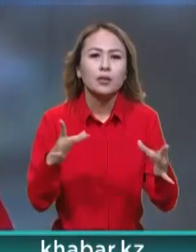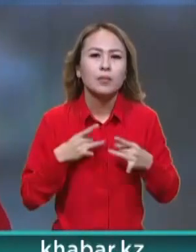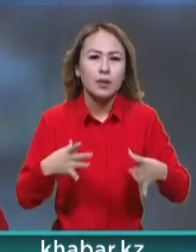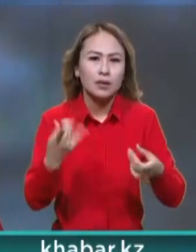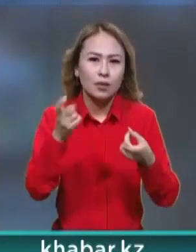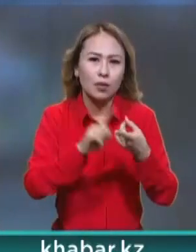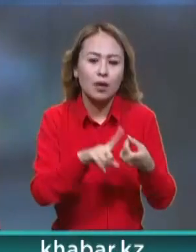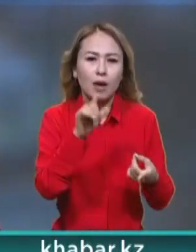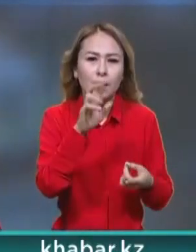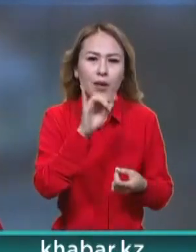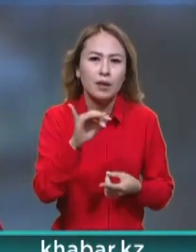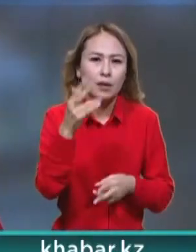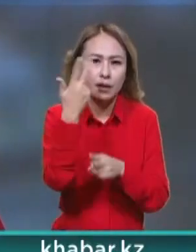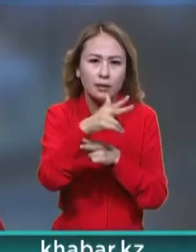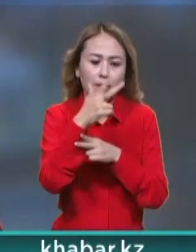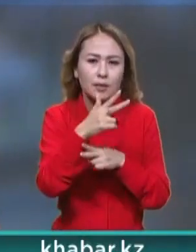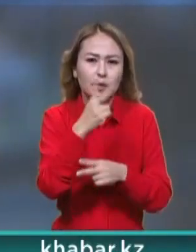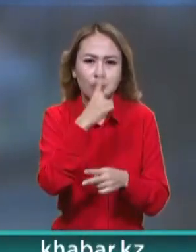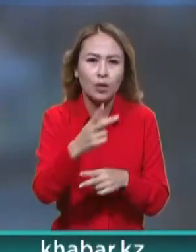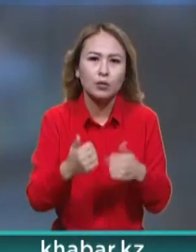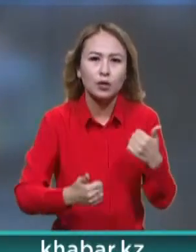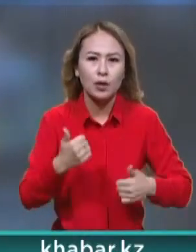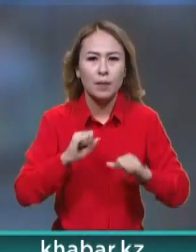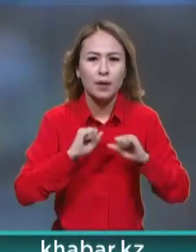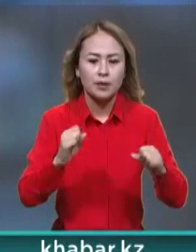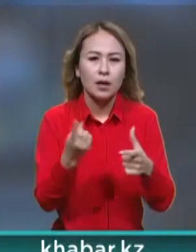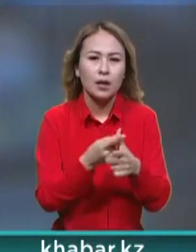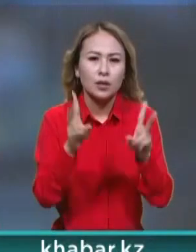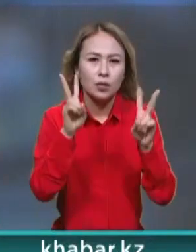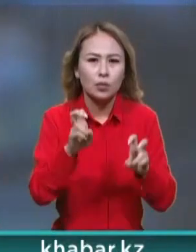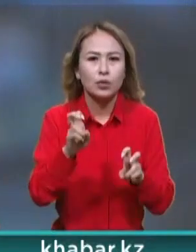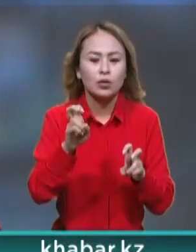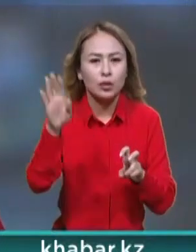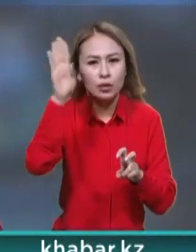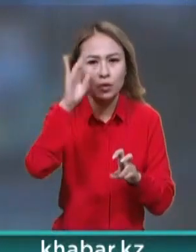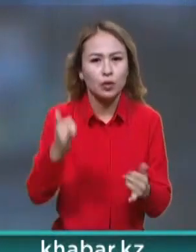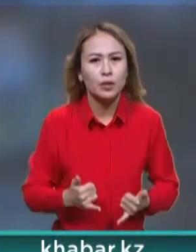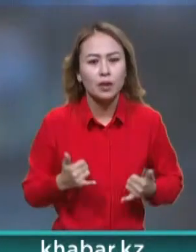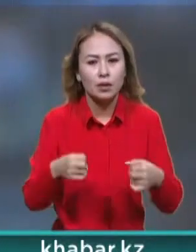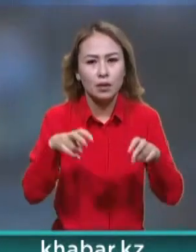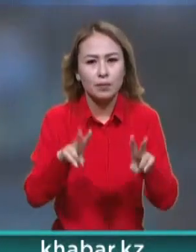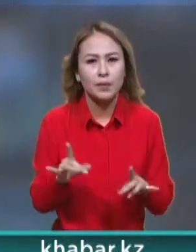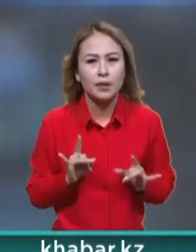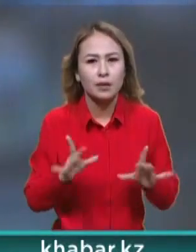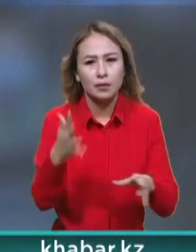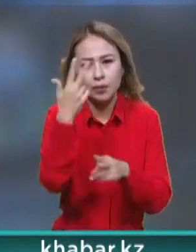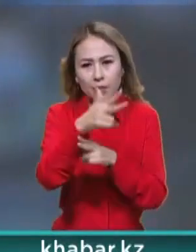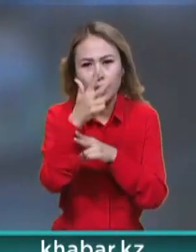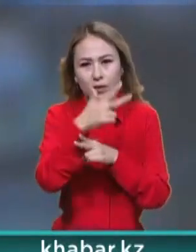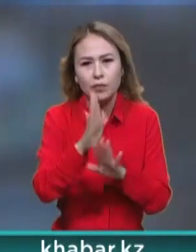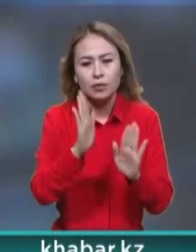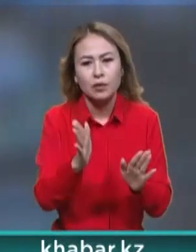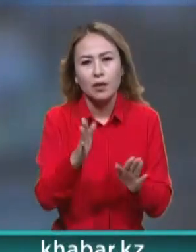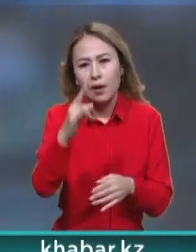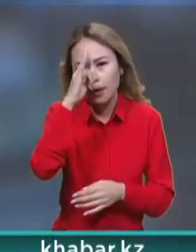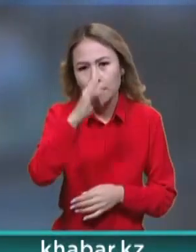Тәуелсіздік күніне тарту. Хабар агенттігі ел намысын қорғап жүрген батыр әрі өнерлі ұлдардың құрметіне арналған мерекелік бейне